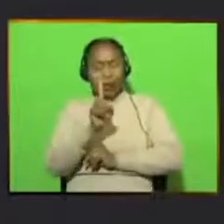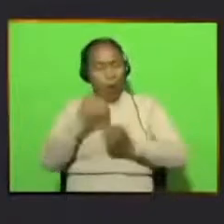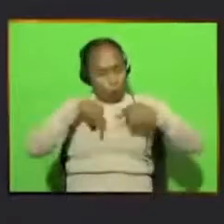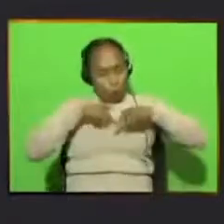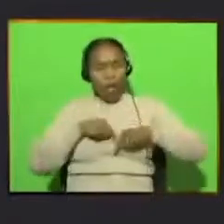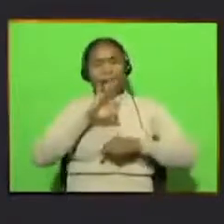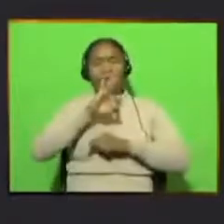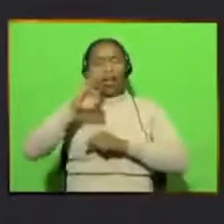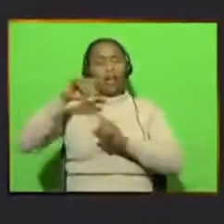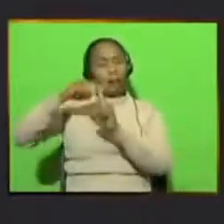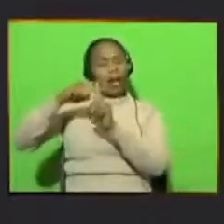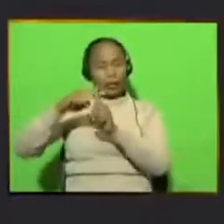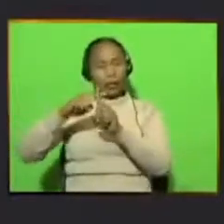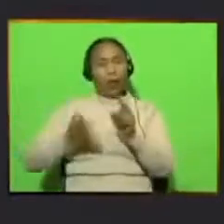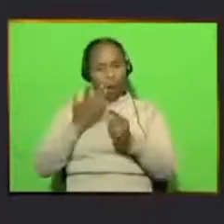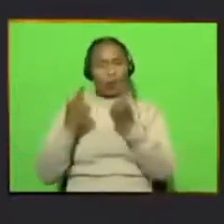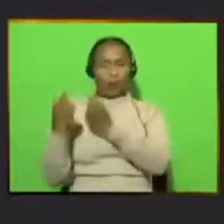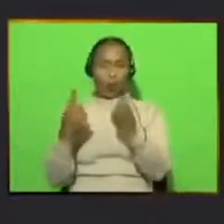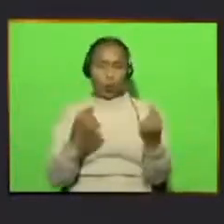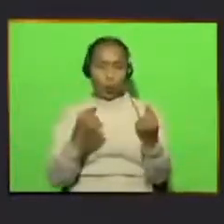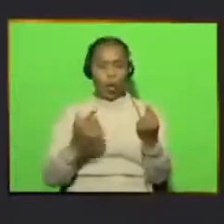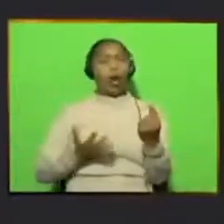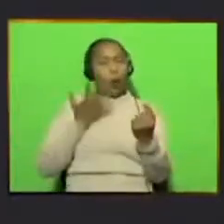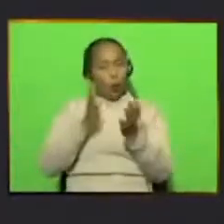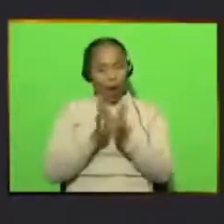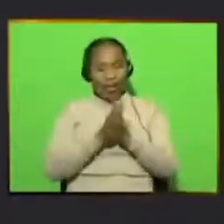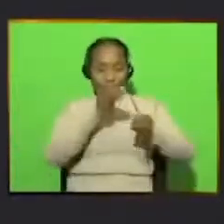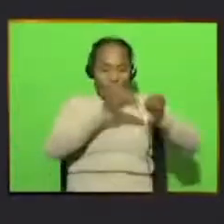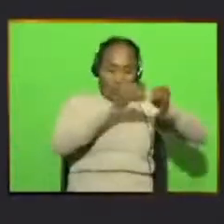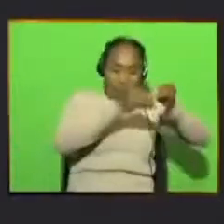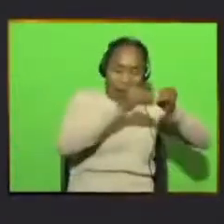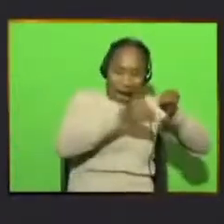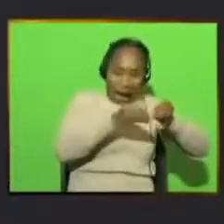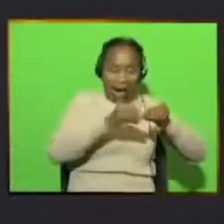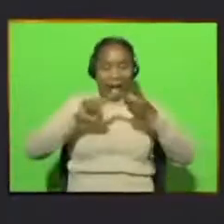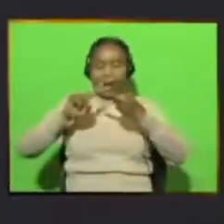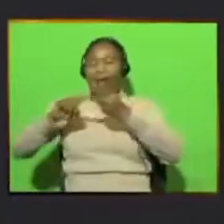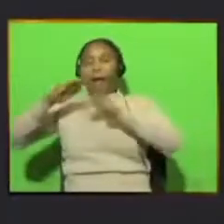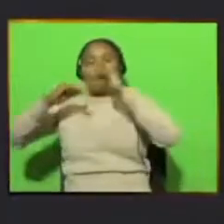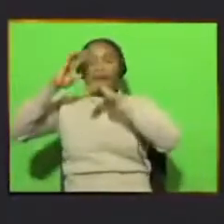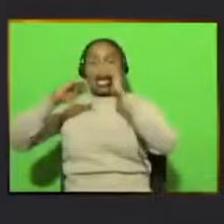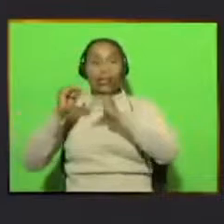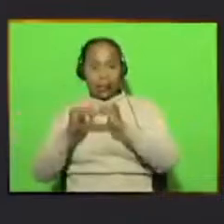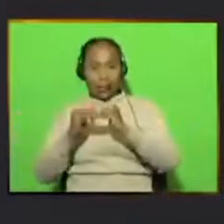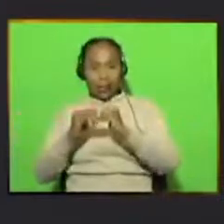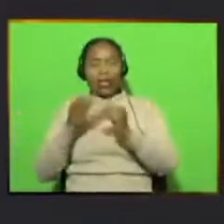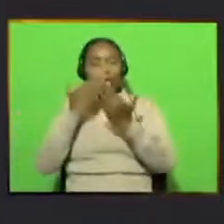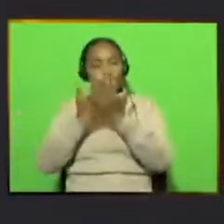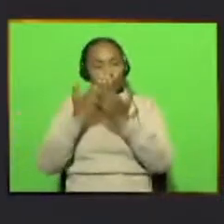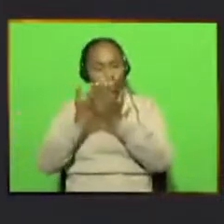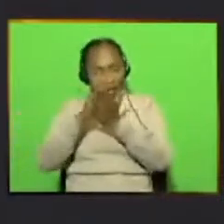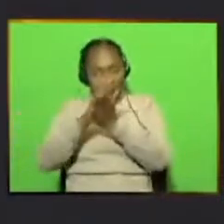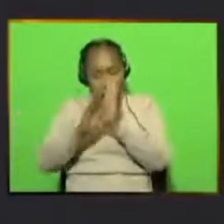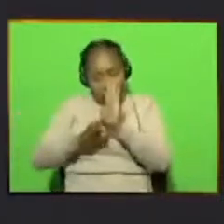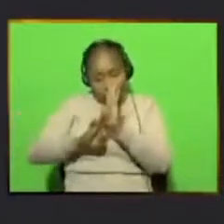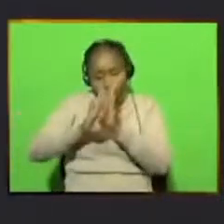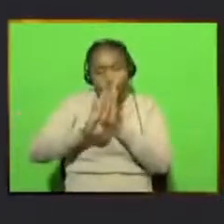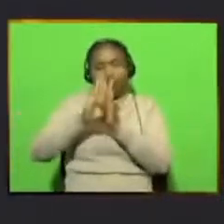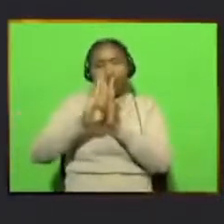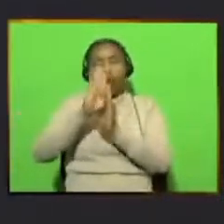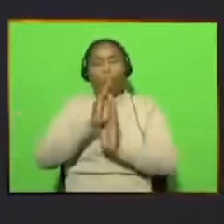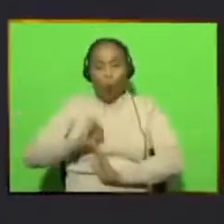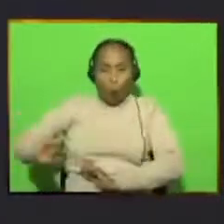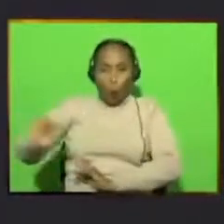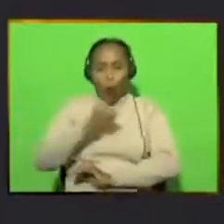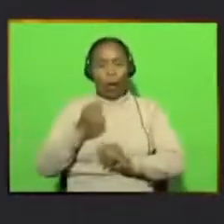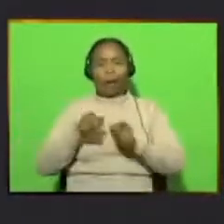wil herstel en ons wil bou tot almal se voordeel. But we will always